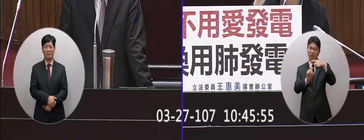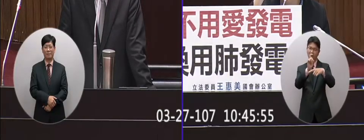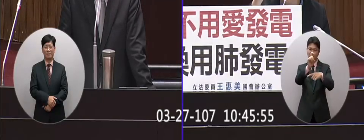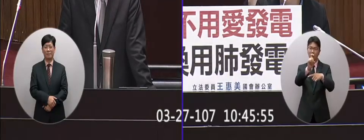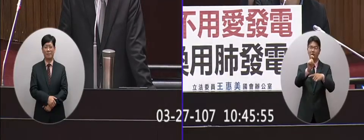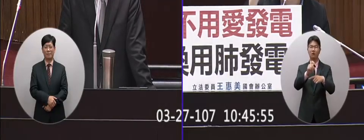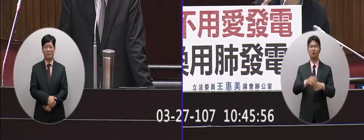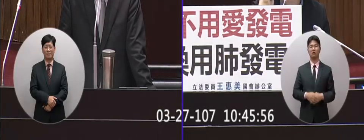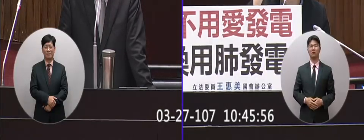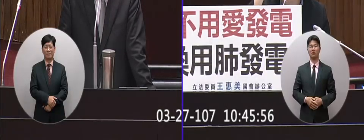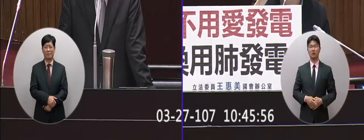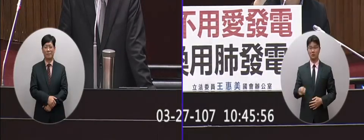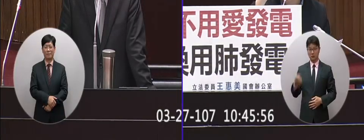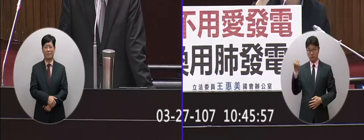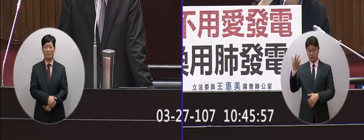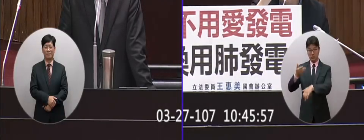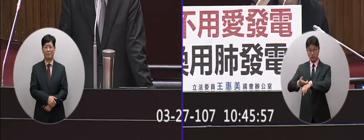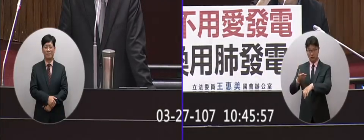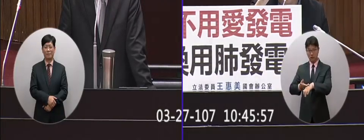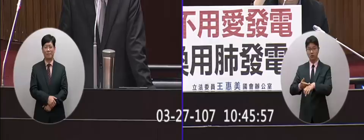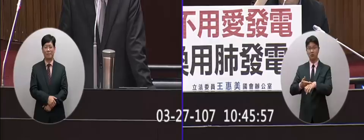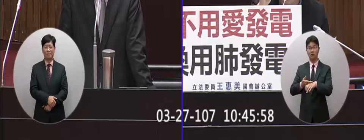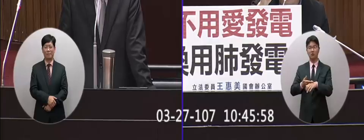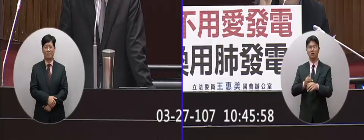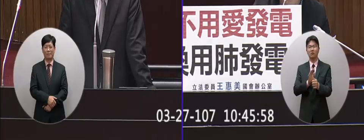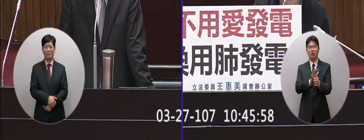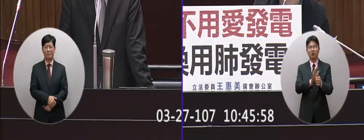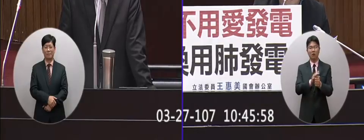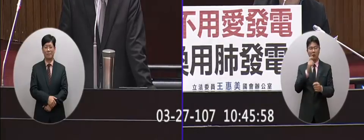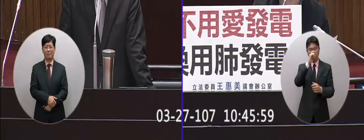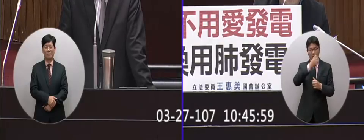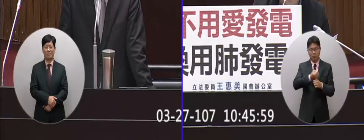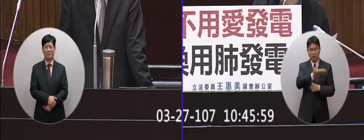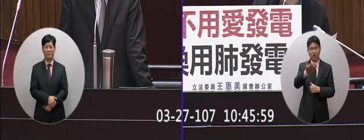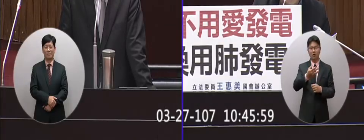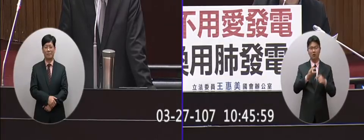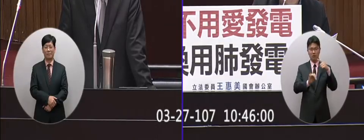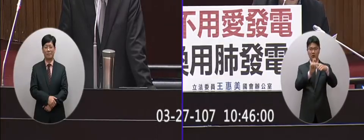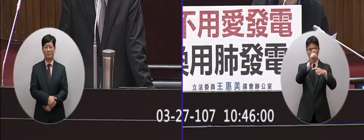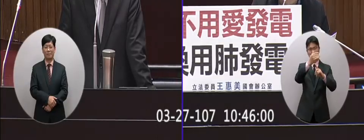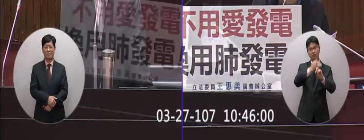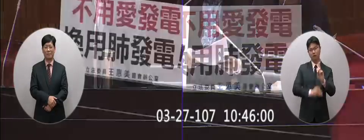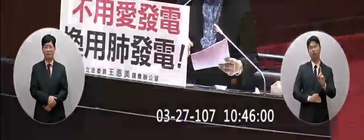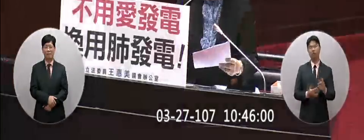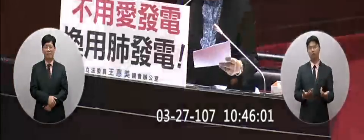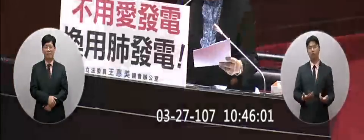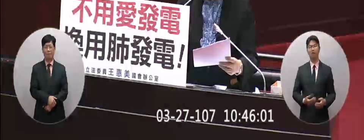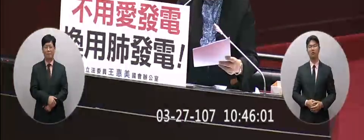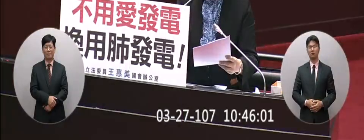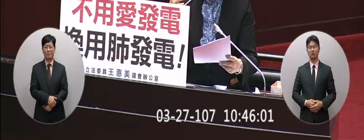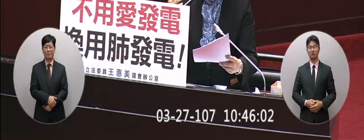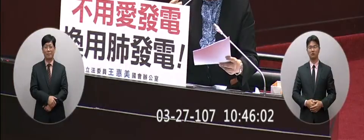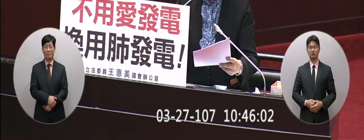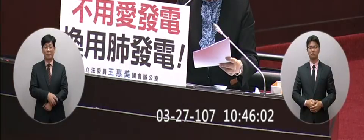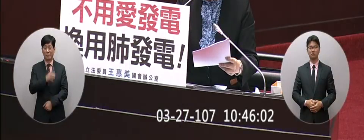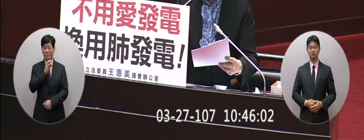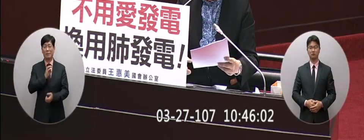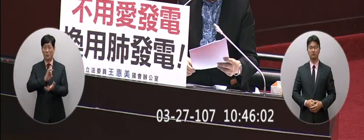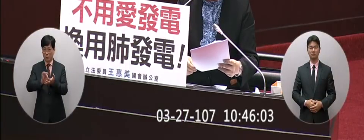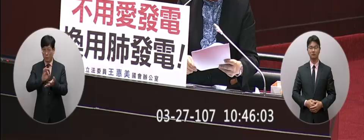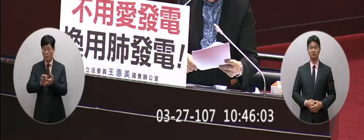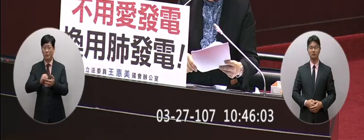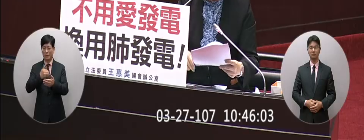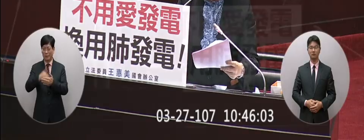的超临界的是只有降低10%的煤的排放量哦。可是呢，我们现在 使用量